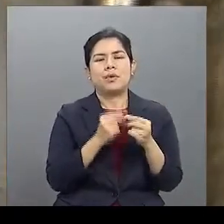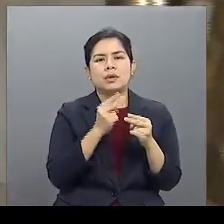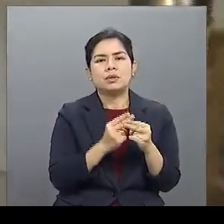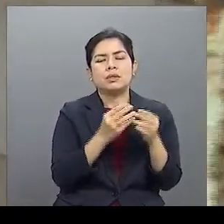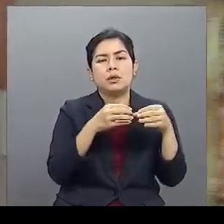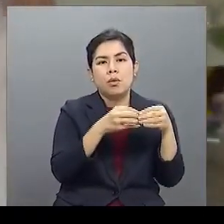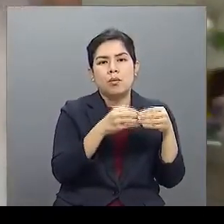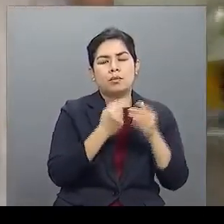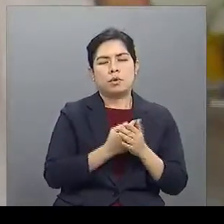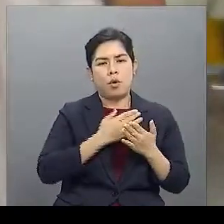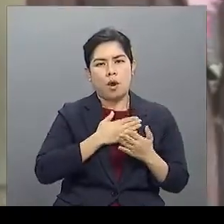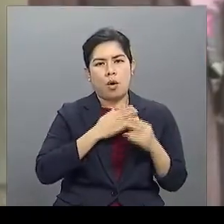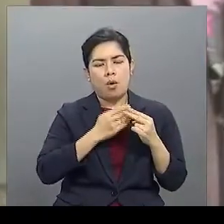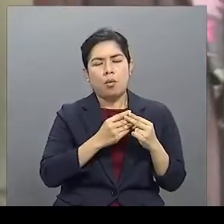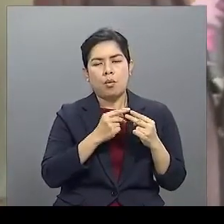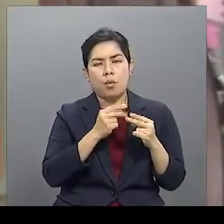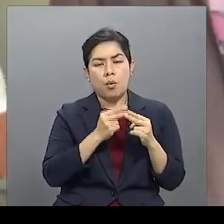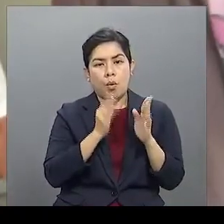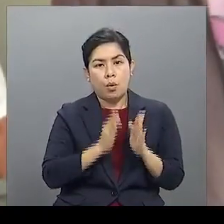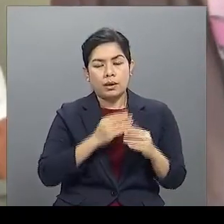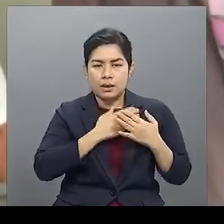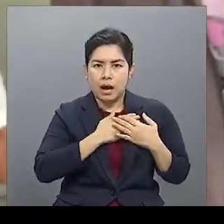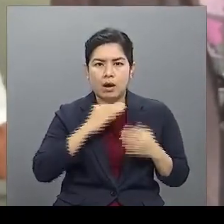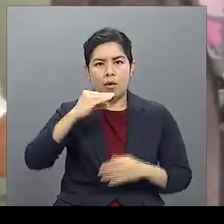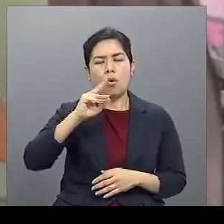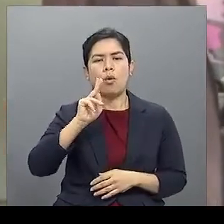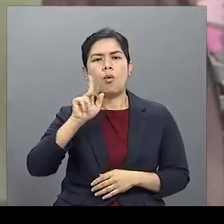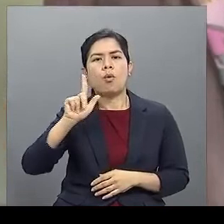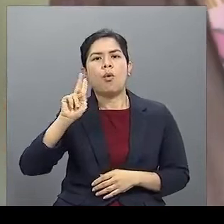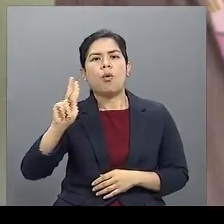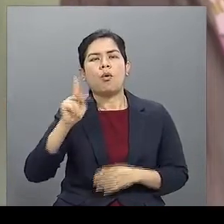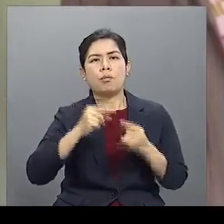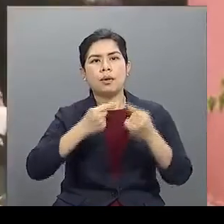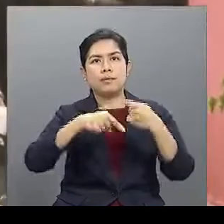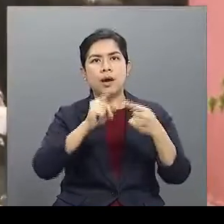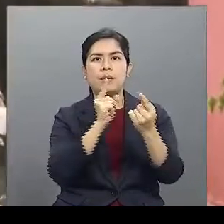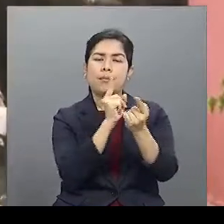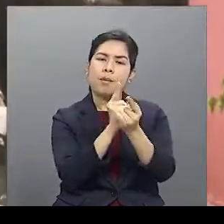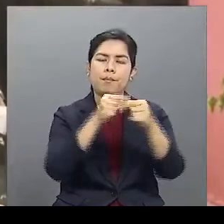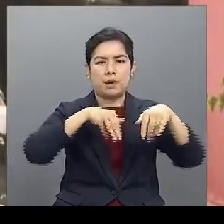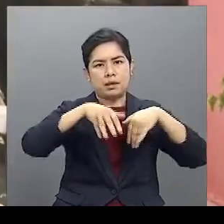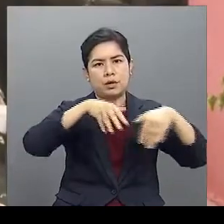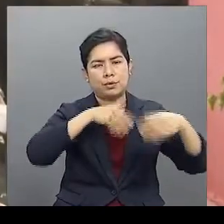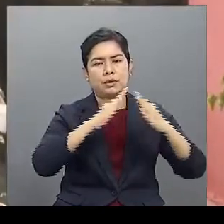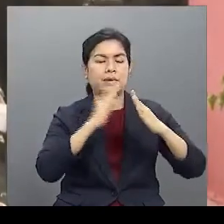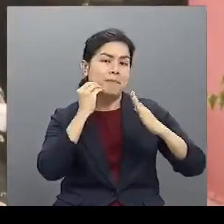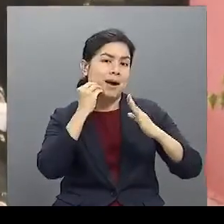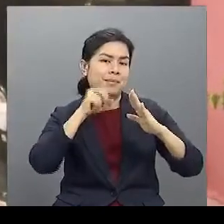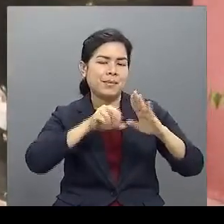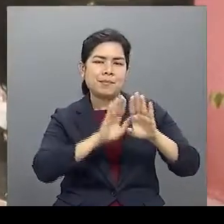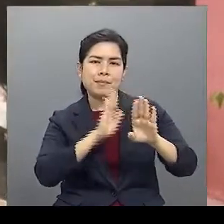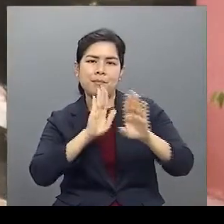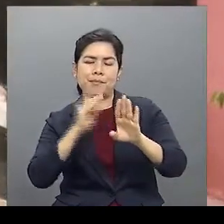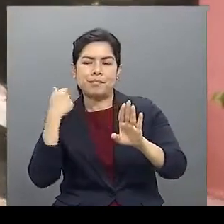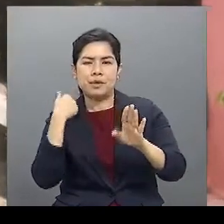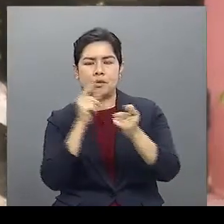สมัยใช้วิธีหาเสียงแบบเดินเคาะประตูบ้านเพื่อเรียกคะแนนเสียงโดยชูประเด็นการสานต่อแผนการพัฒนาจัดรูป